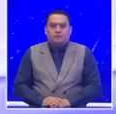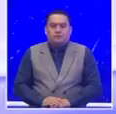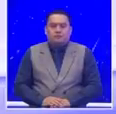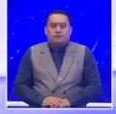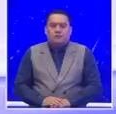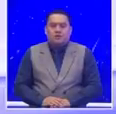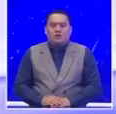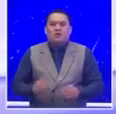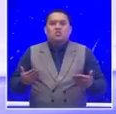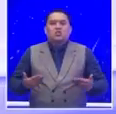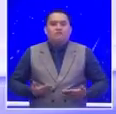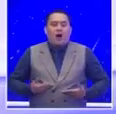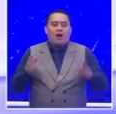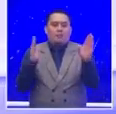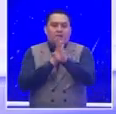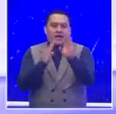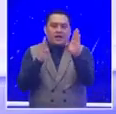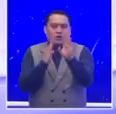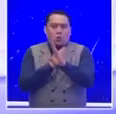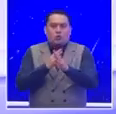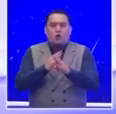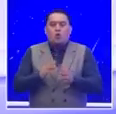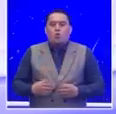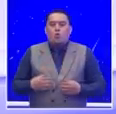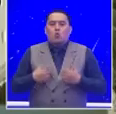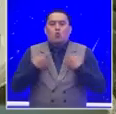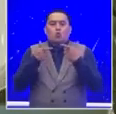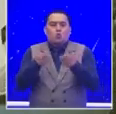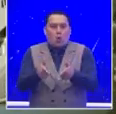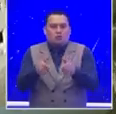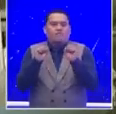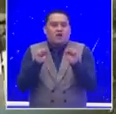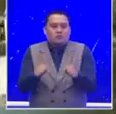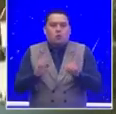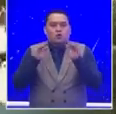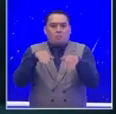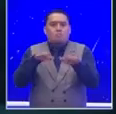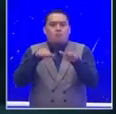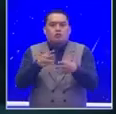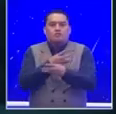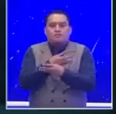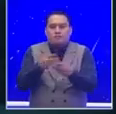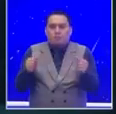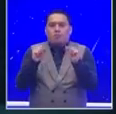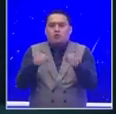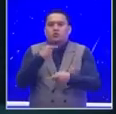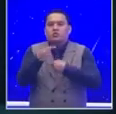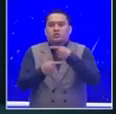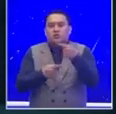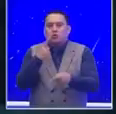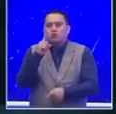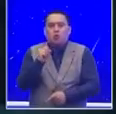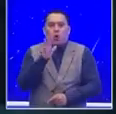Живая природа морей и океанов находится под угрозой. Большинство морских видов может оказаться на грани исчезновения к концу нынешнего